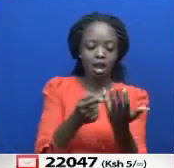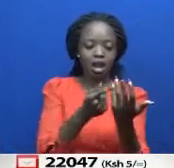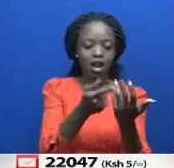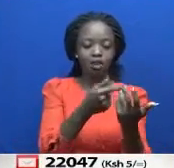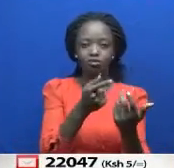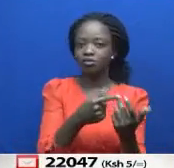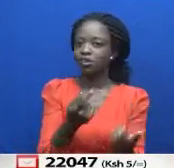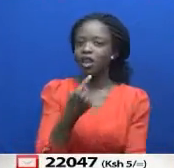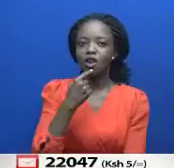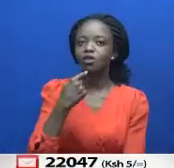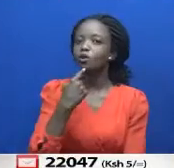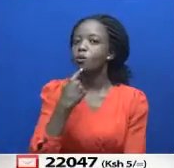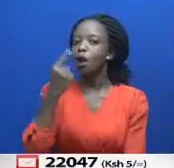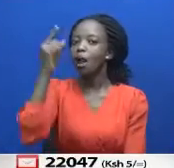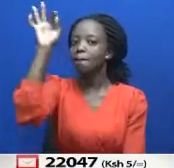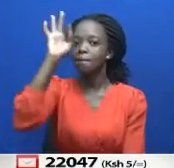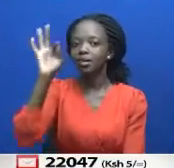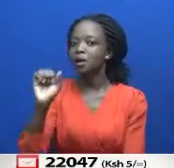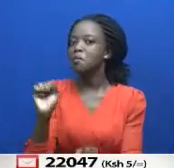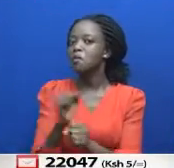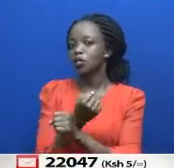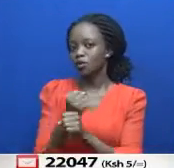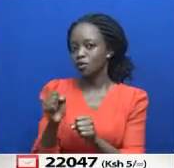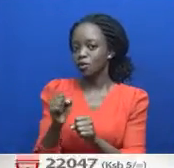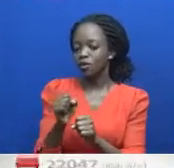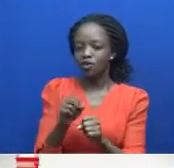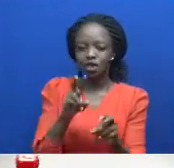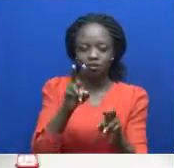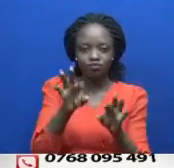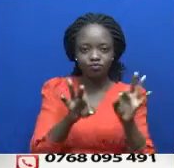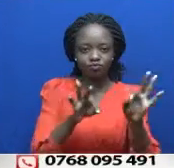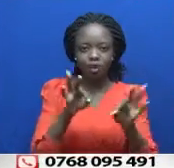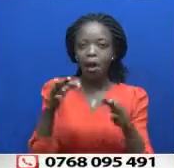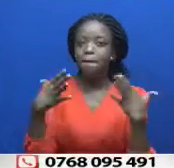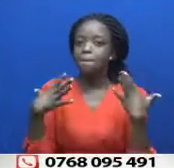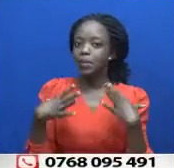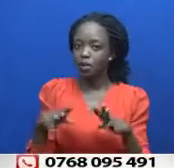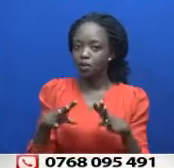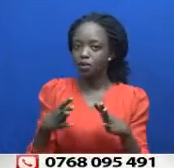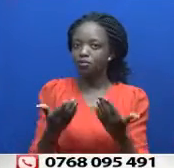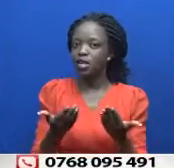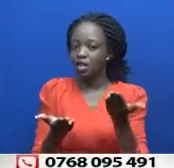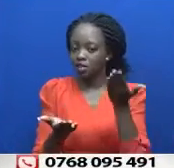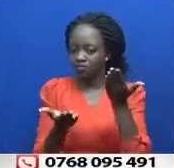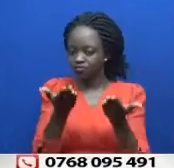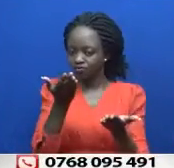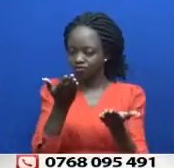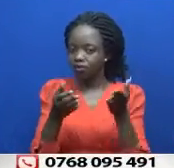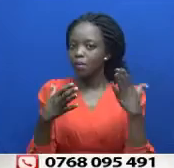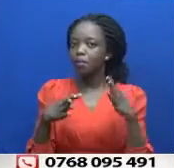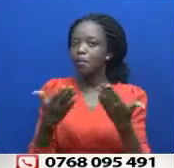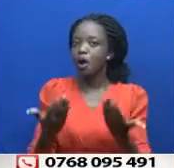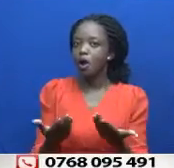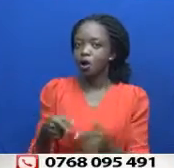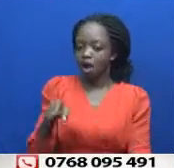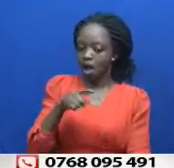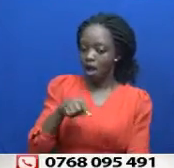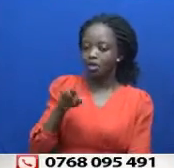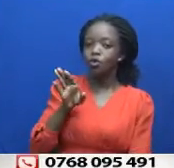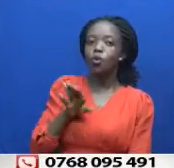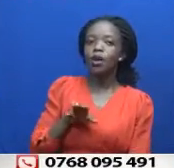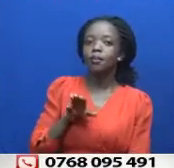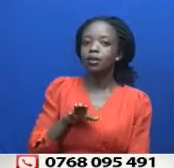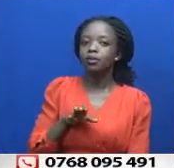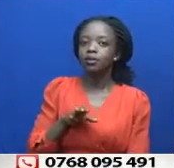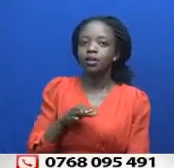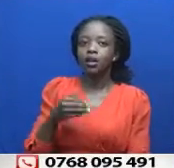kuwa 100%. Wanachukua idadi ya watu halafu wanafanya estimate. So sisi kama kina mama tuna